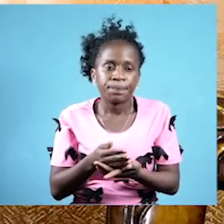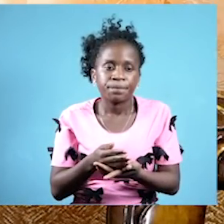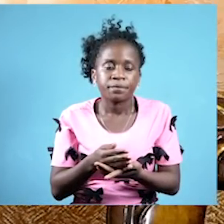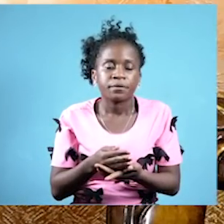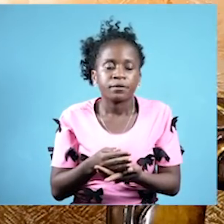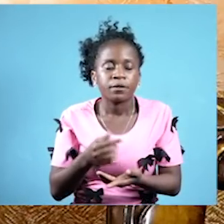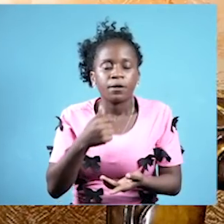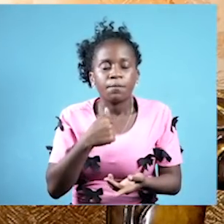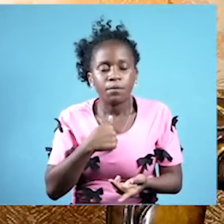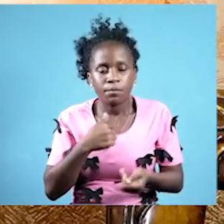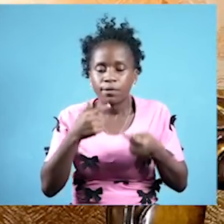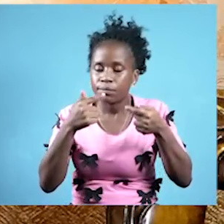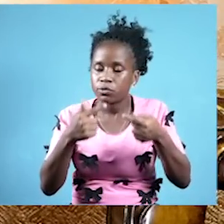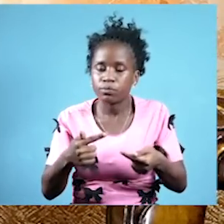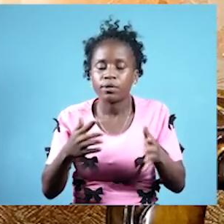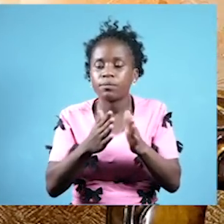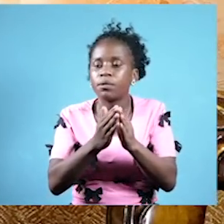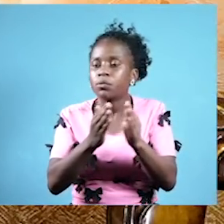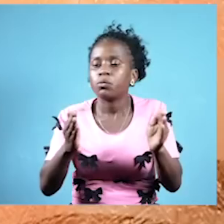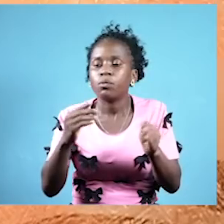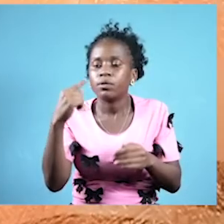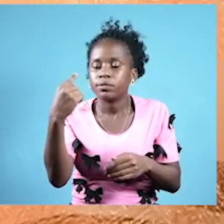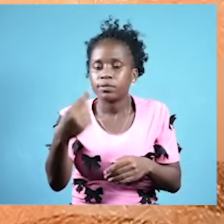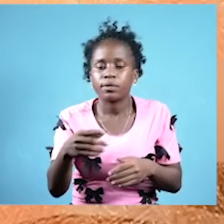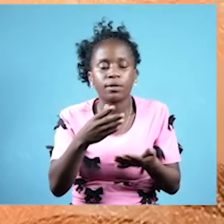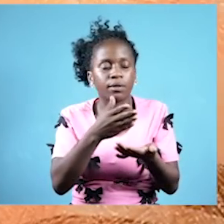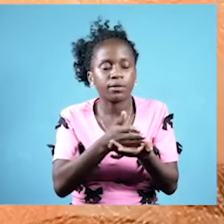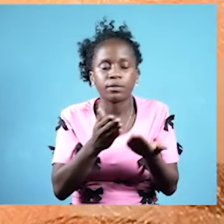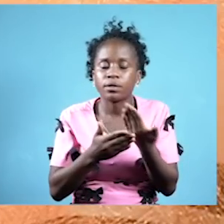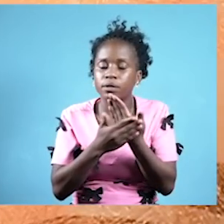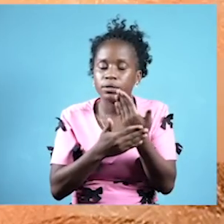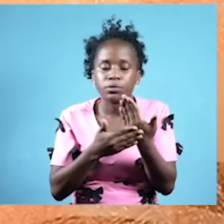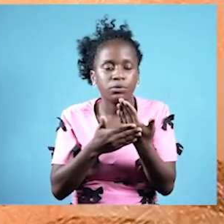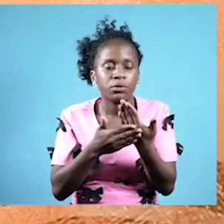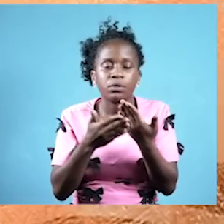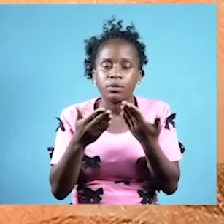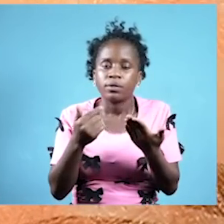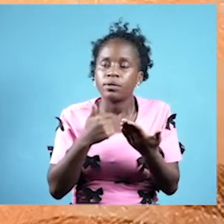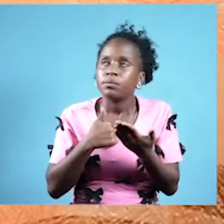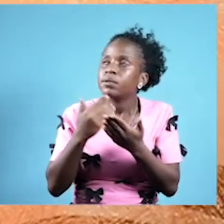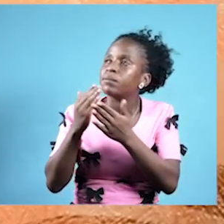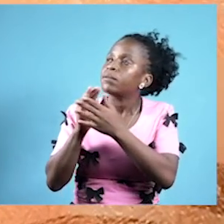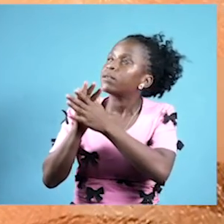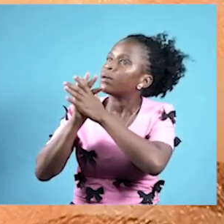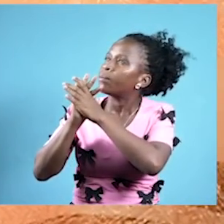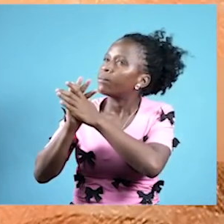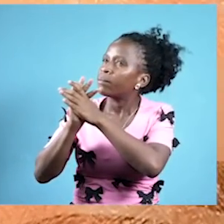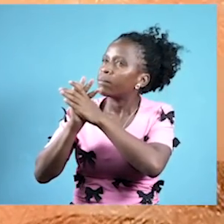kodi ya halali. Mtu mwenyewe awe tayari kulipa. Kwa hiyo mimi nina matumaini makubwa